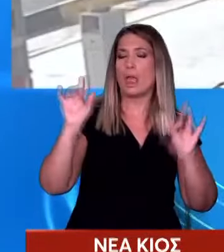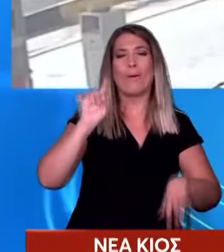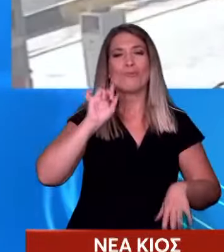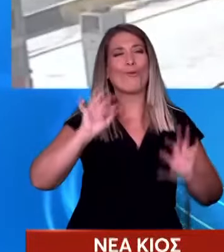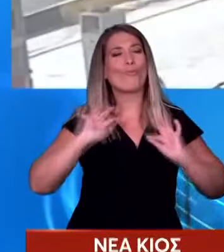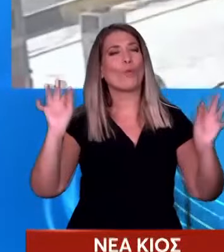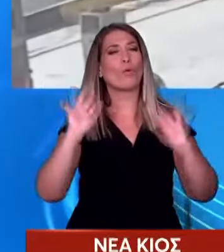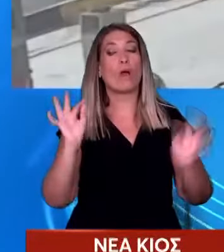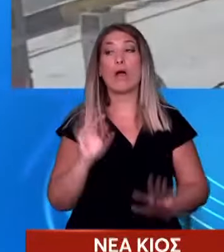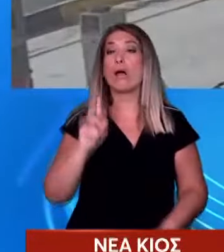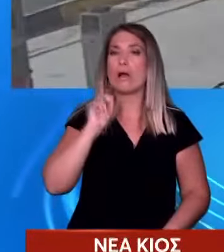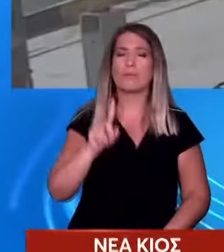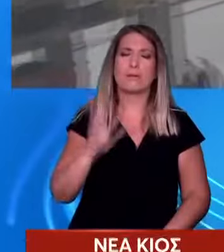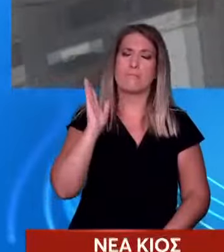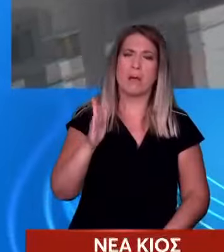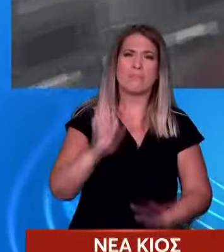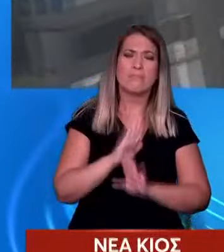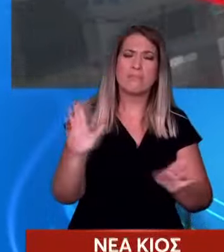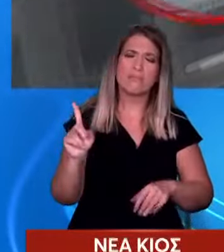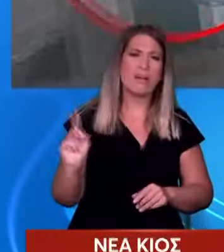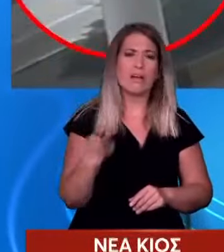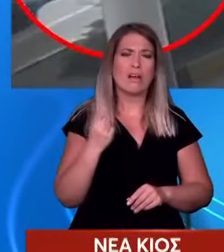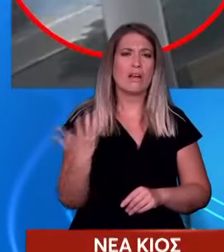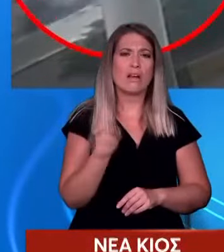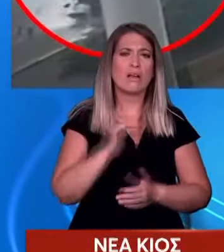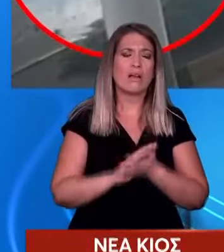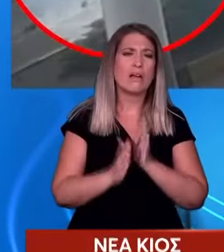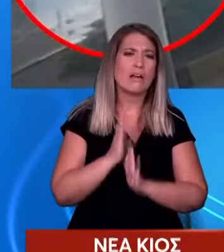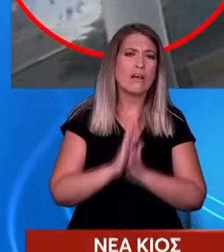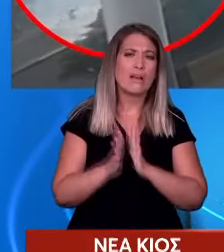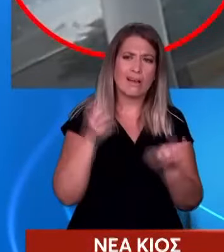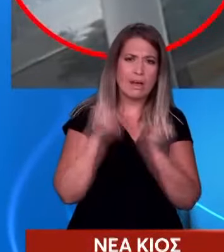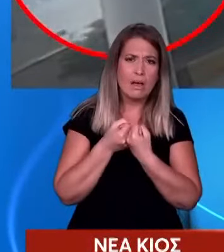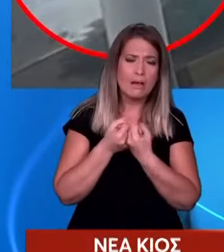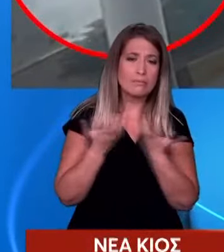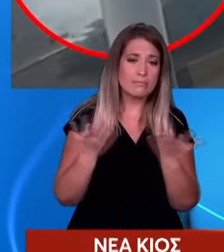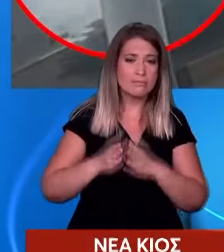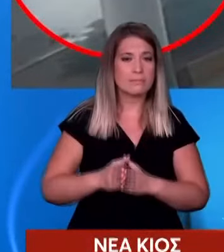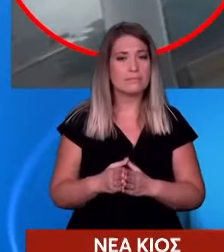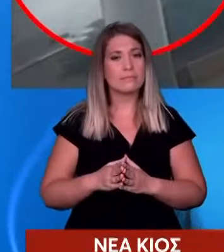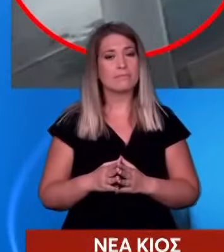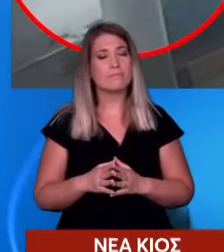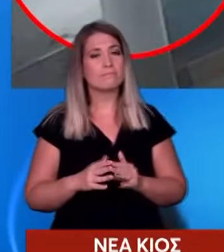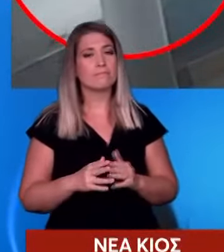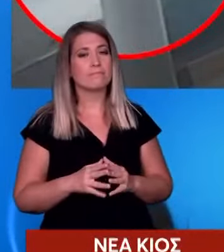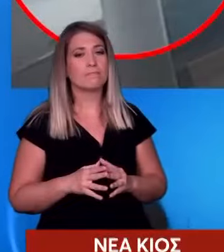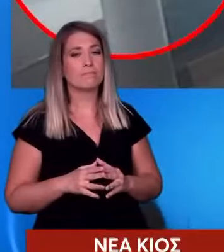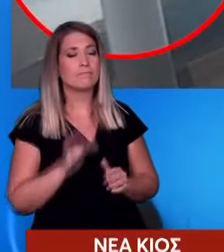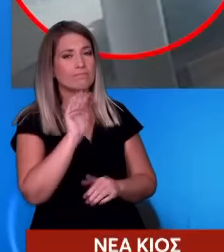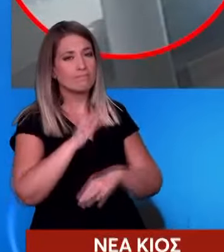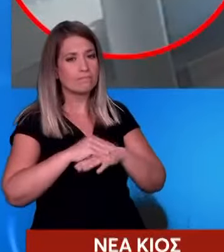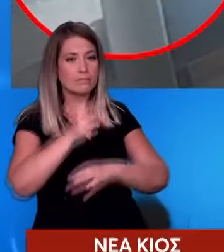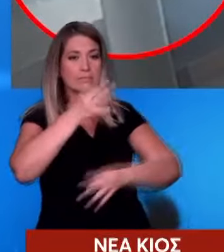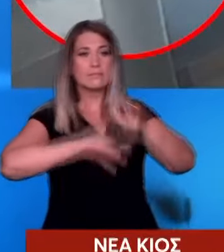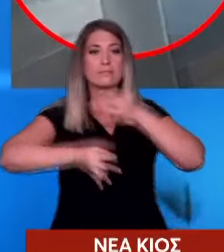Ο κάθε παραβάτης πρέπει να πληρώνει και το ανάλογο αντίτιμο. Αυτό. Να μας πεις λίγο πρώτα, Αλέξη, Τι ακριβώς